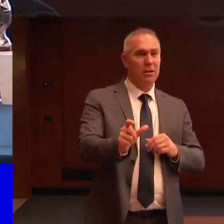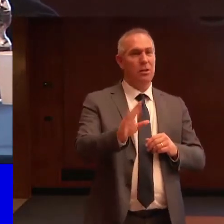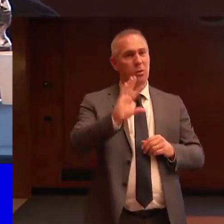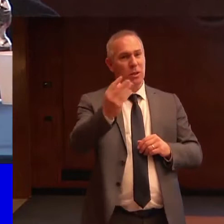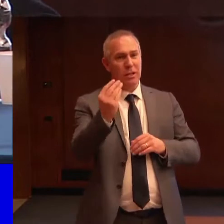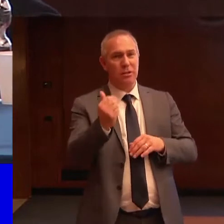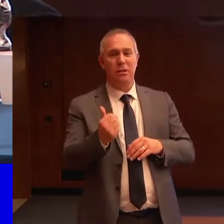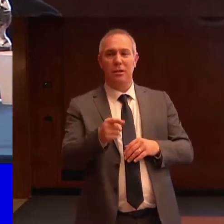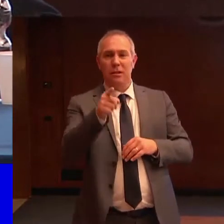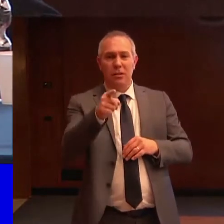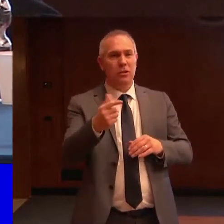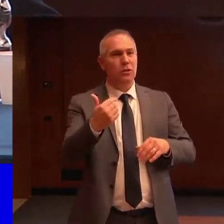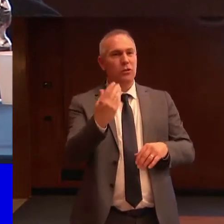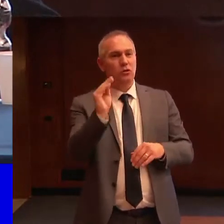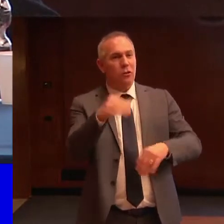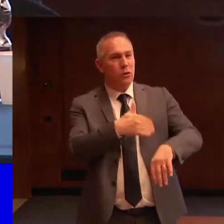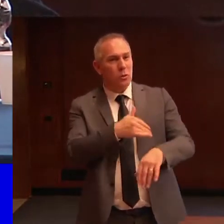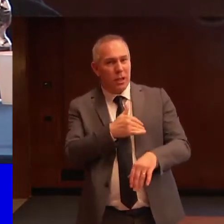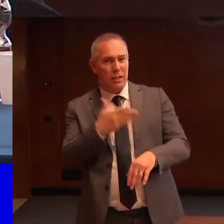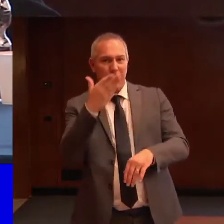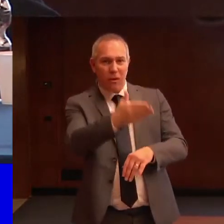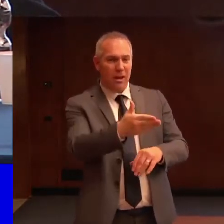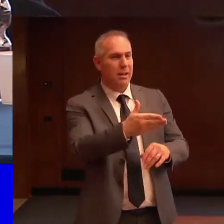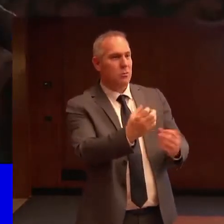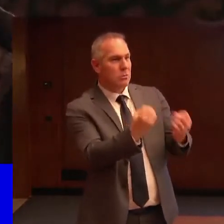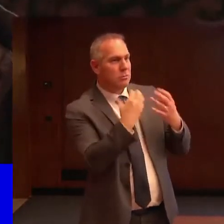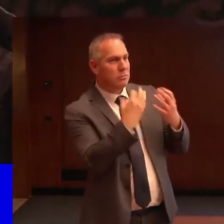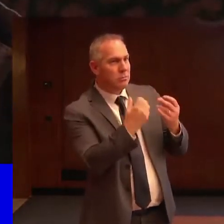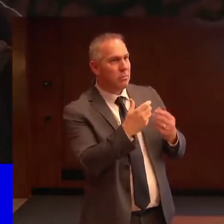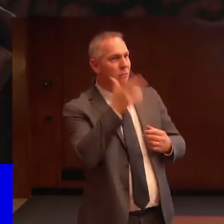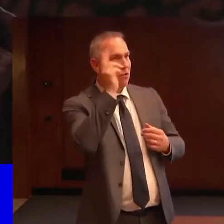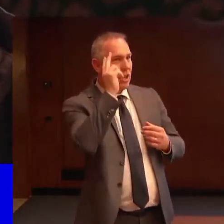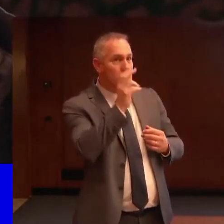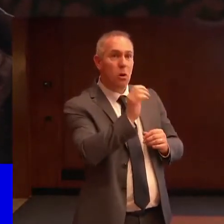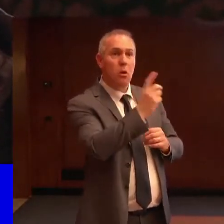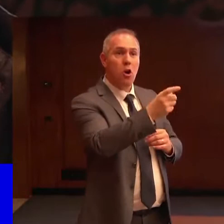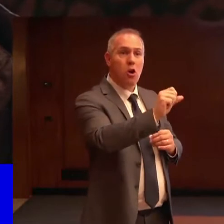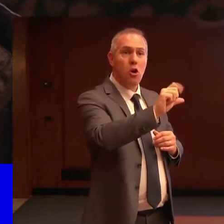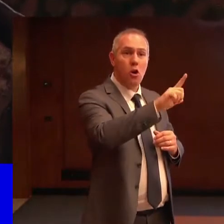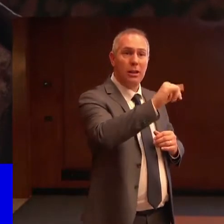studentessa che va a ripetizioni di francese da Lagolino, la quale non accetta